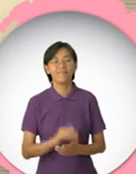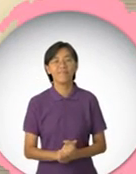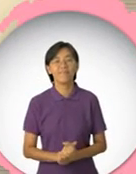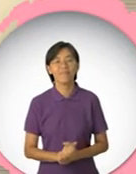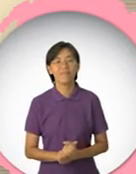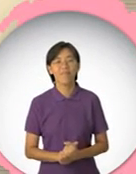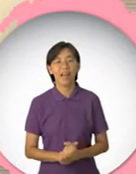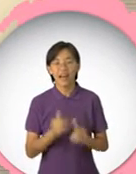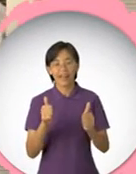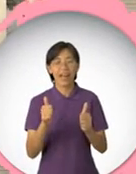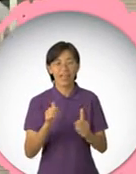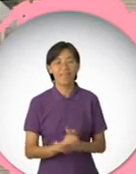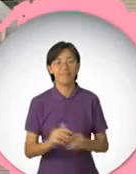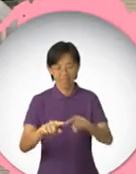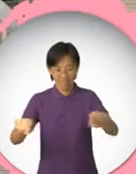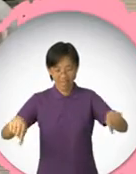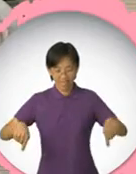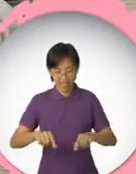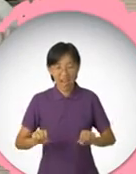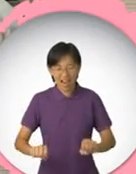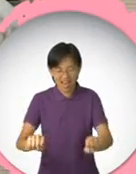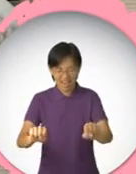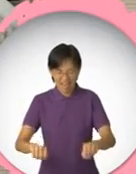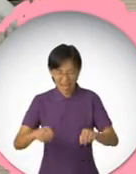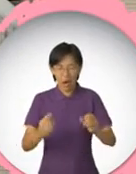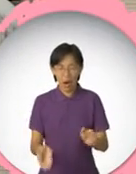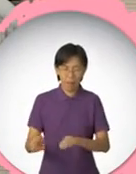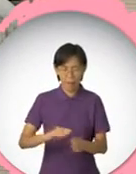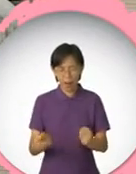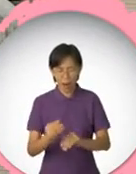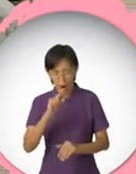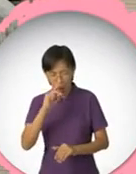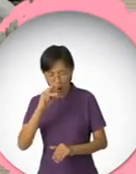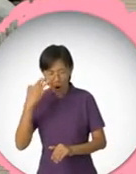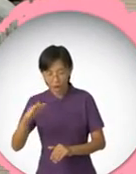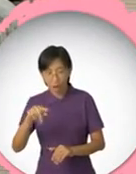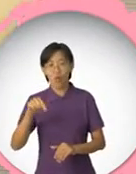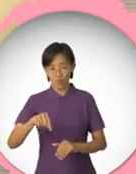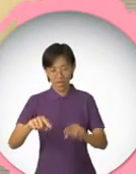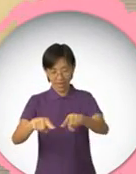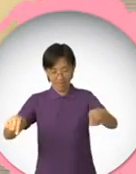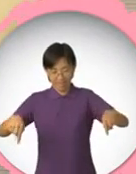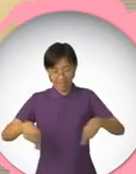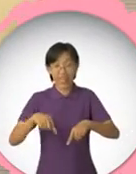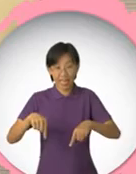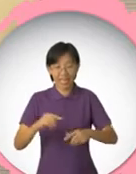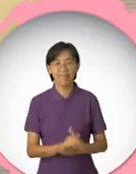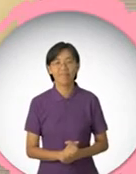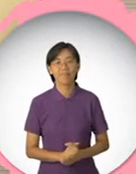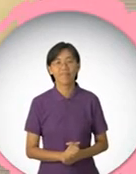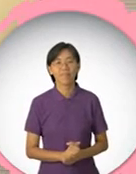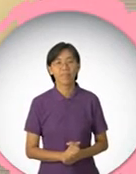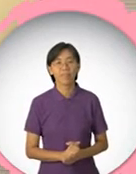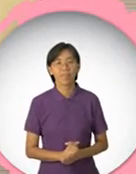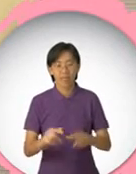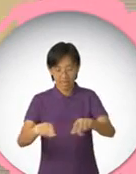จะได้แรงเราดี นี่เรารีดพับรีดพับกันไปหลายต่อหลายครั้งนะครับตอนนี้ไปซ้อนอยู่ในนี้หมดเลย นะคะแล้วก็ปัดนวลค่ะแล้วเราจะพักเอาไว้ประ